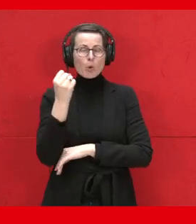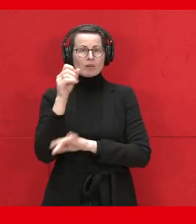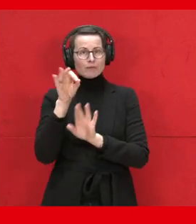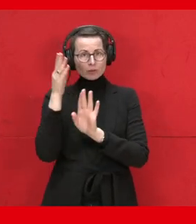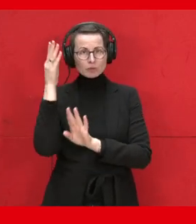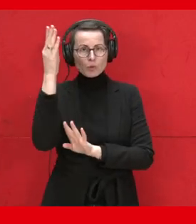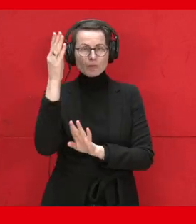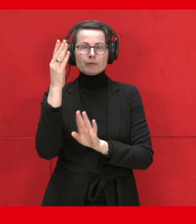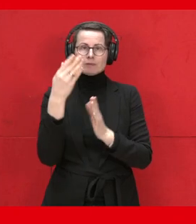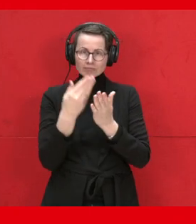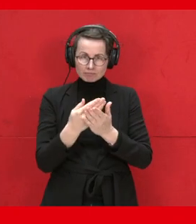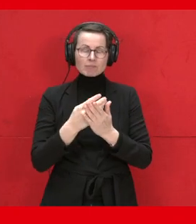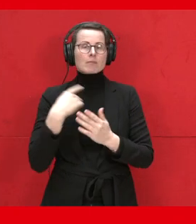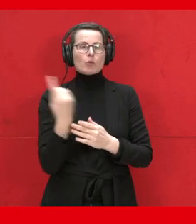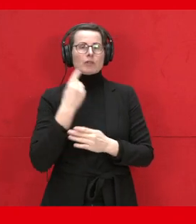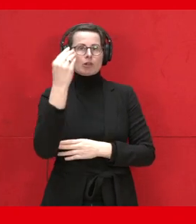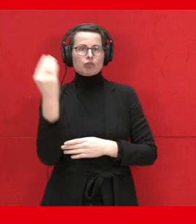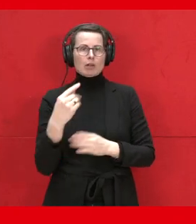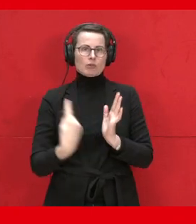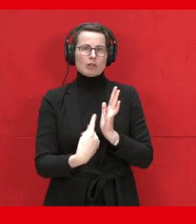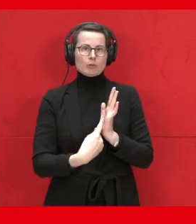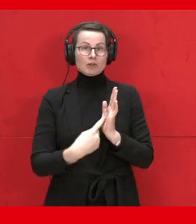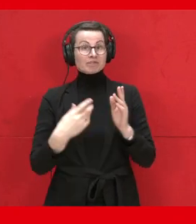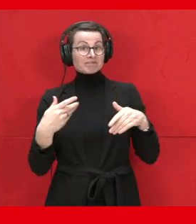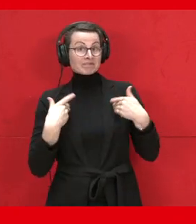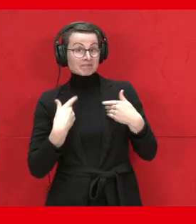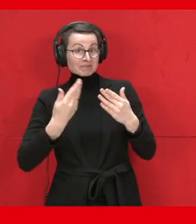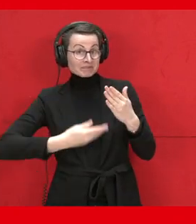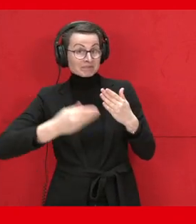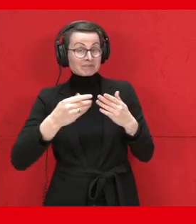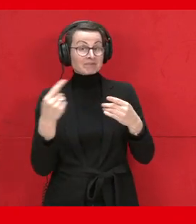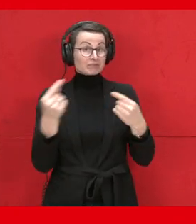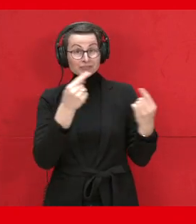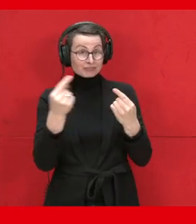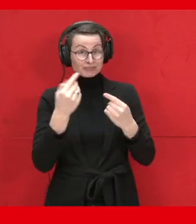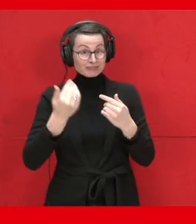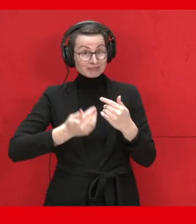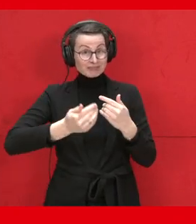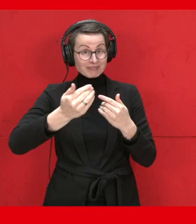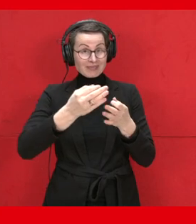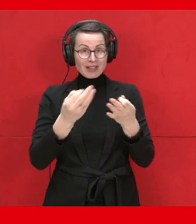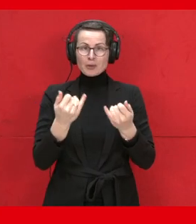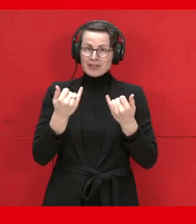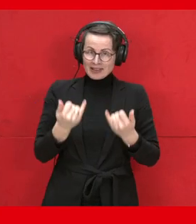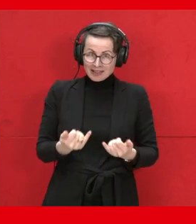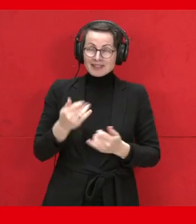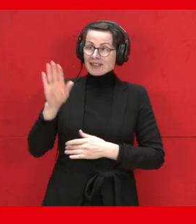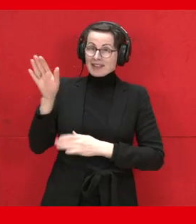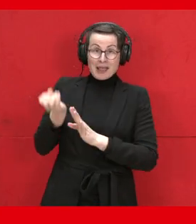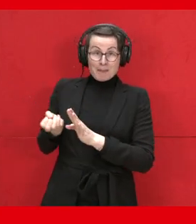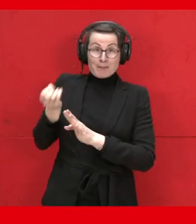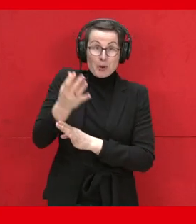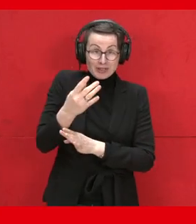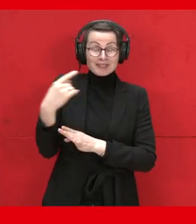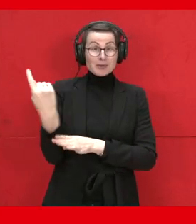Bestandteil dieses Gestaltungsanspruchs. Wir freuen uns auf die Debatte in den nächsten 2 Tagen. Und mit deinem Impuls für unsere Zukunftsmissionen gibst